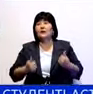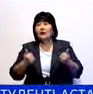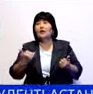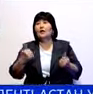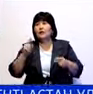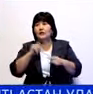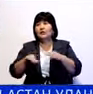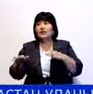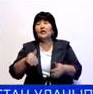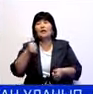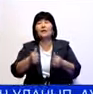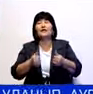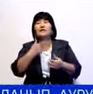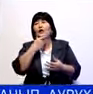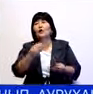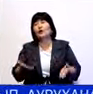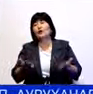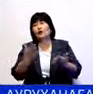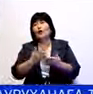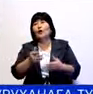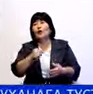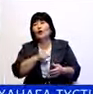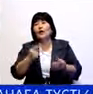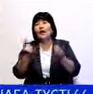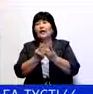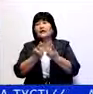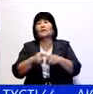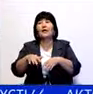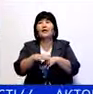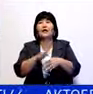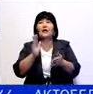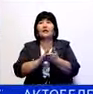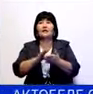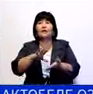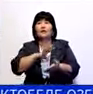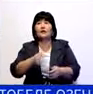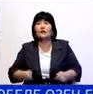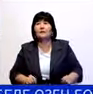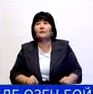ширақ қимылдап бәсекенің көркін қыздырды. Оған өз сыныптастары жанкүйер болды.